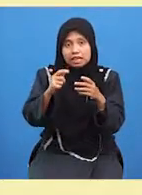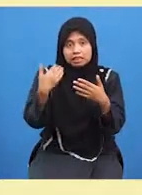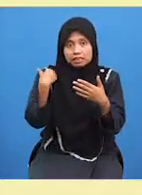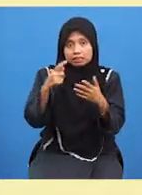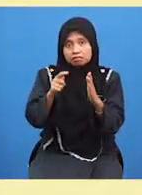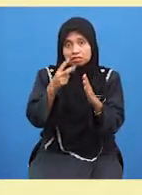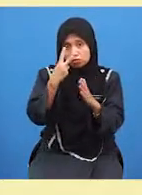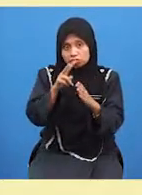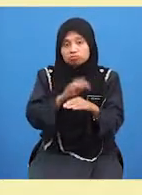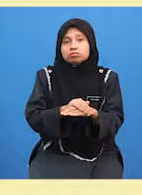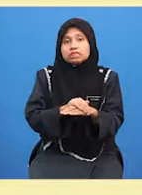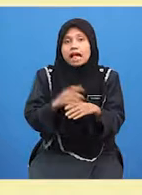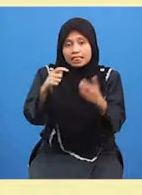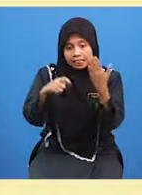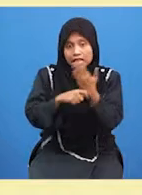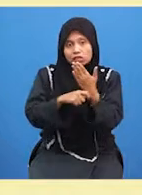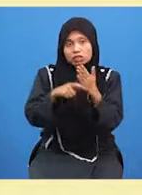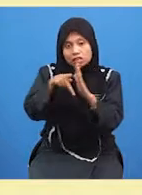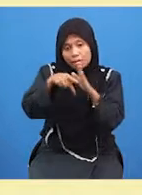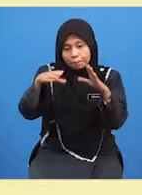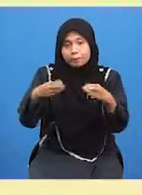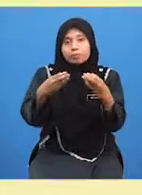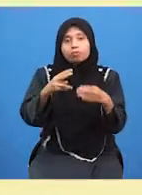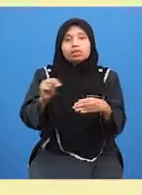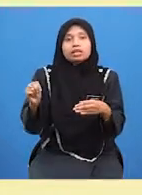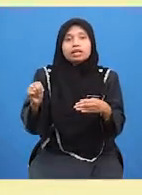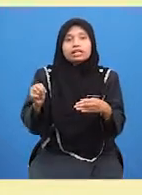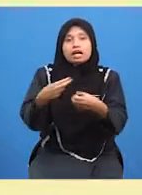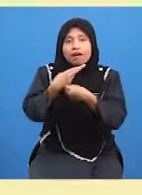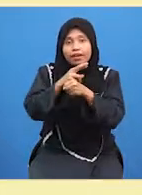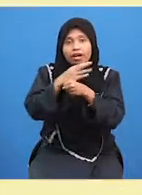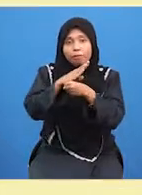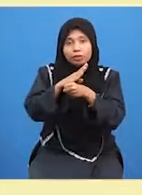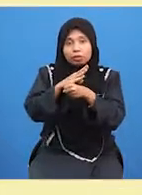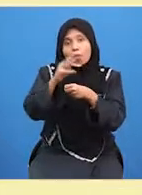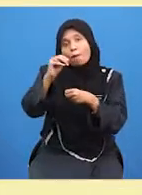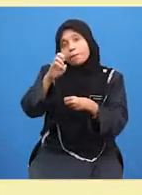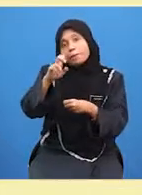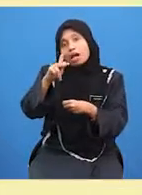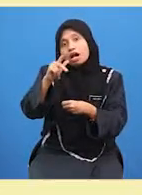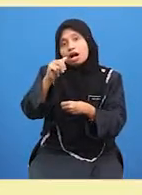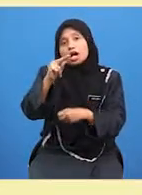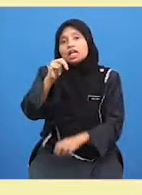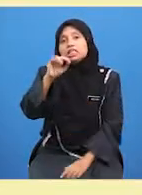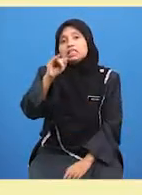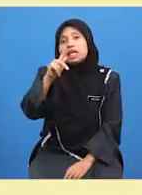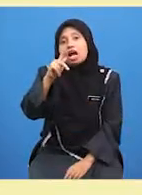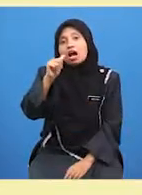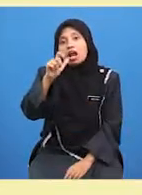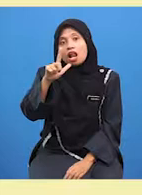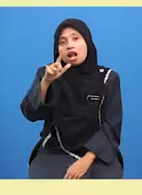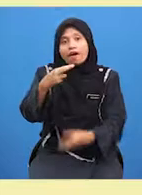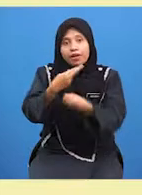daripada teknologi pembuatan, reka bentuk mekanikal, reka